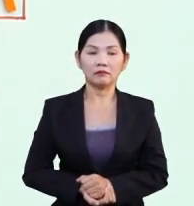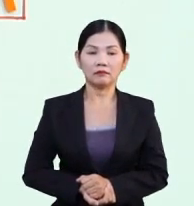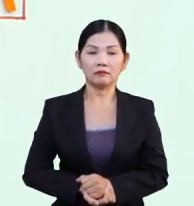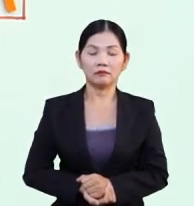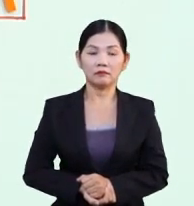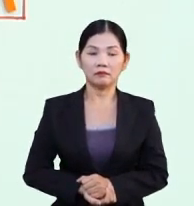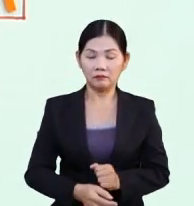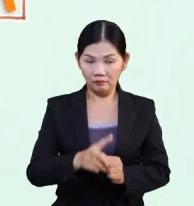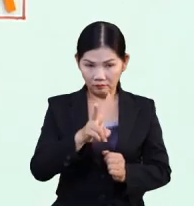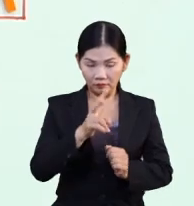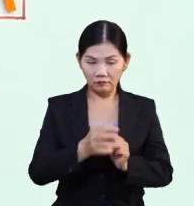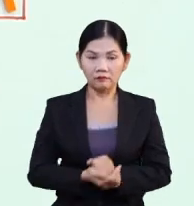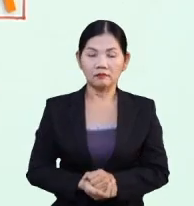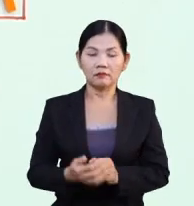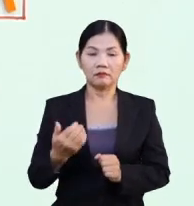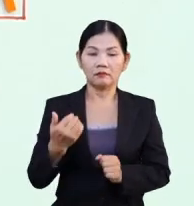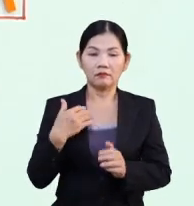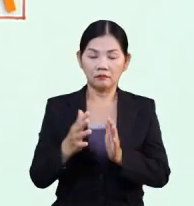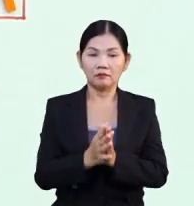ចាល្អណាស់ចំការទី2